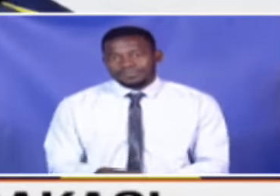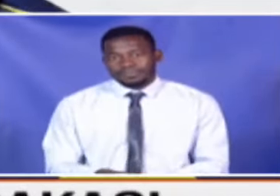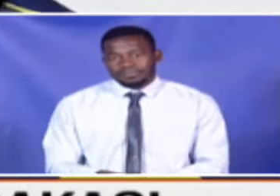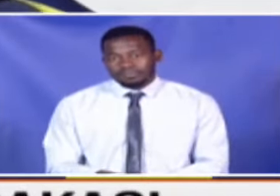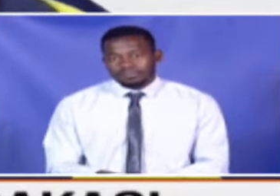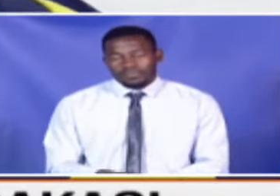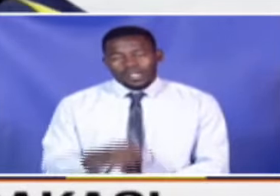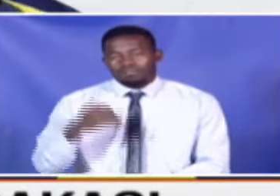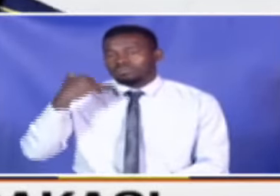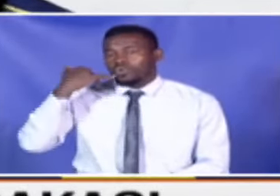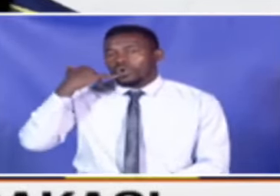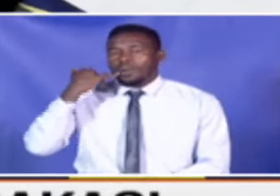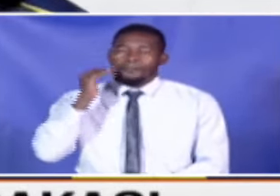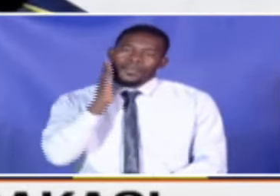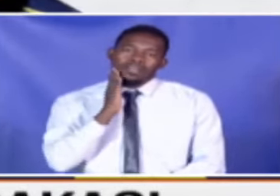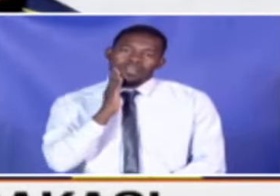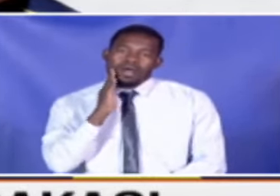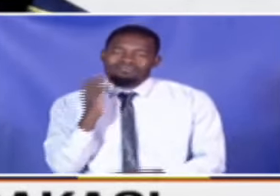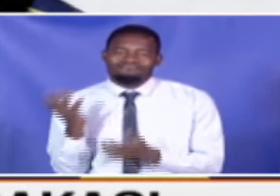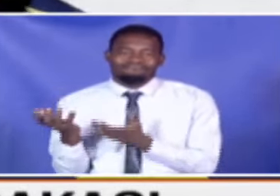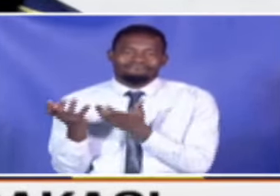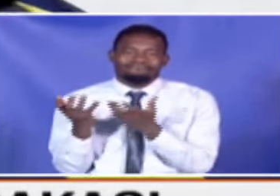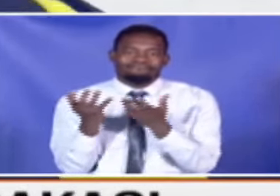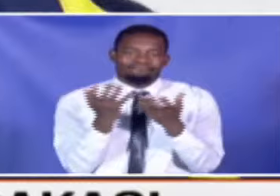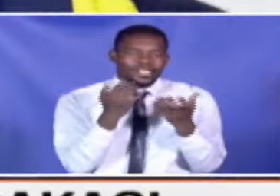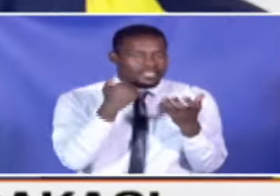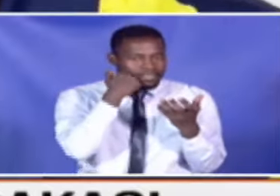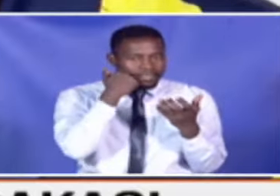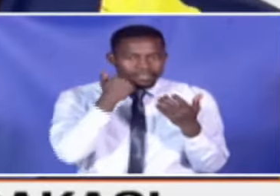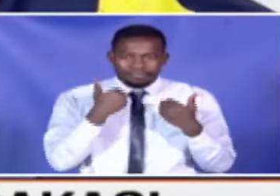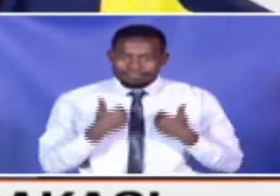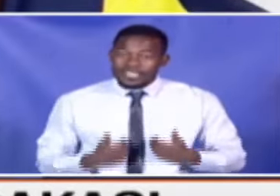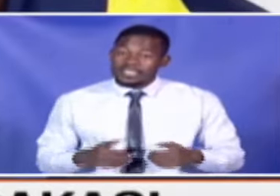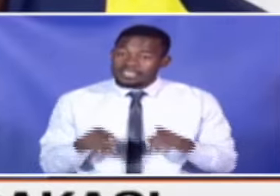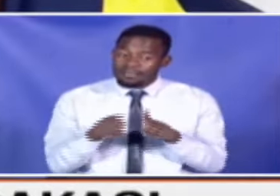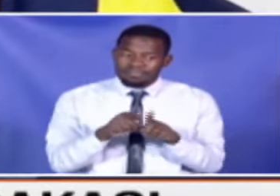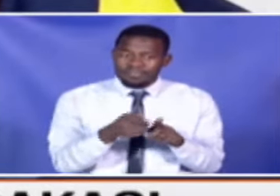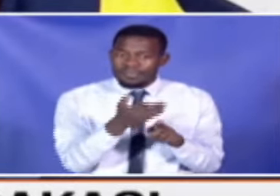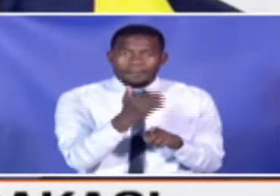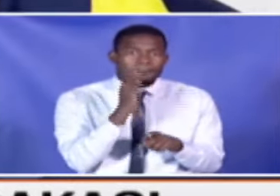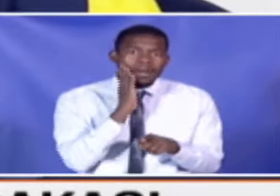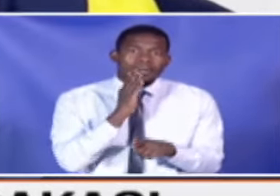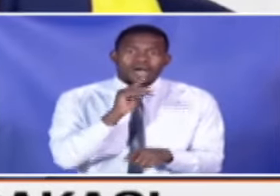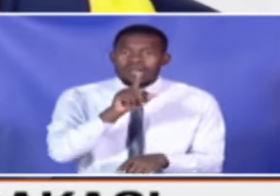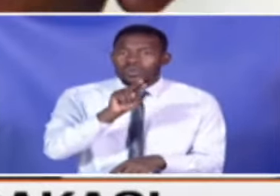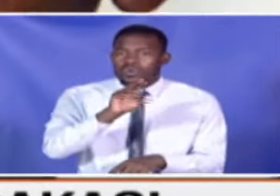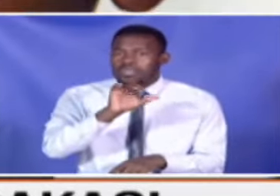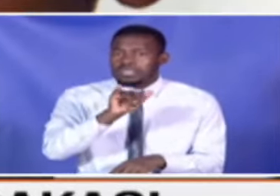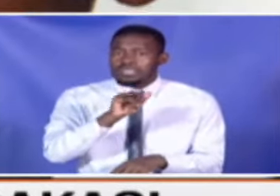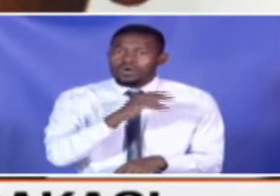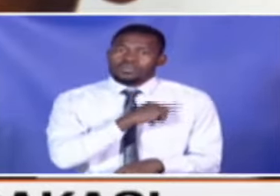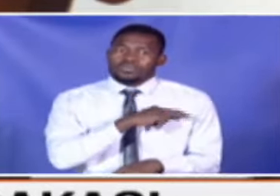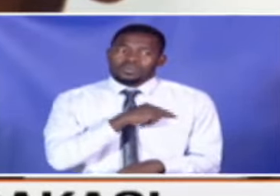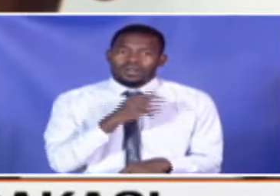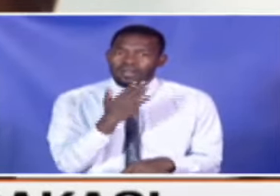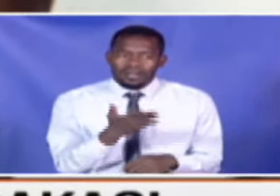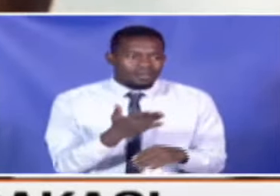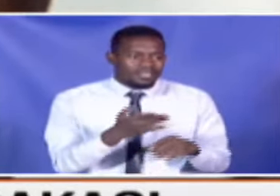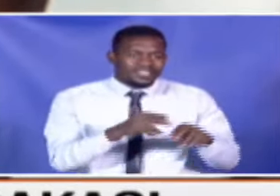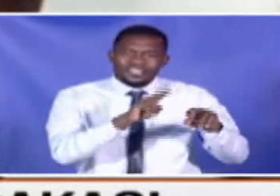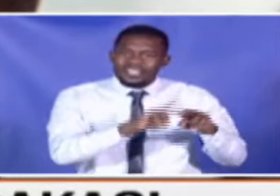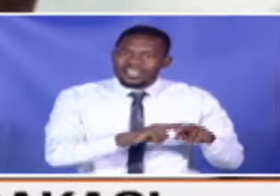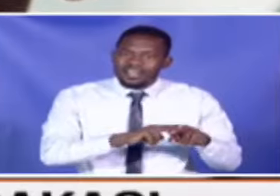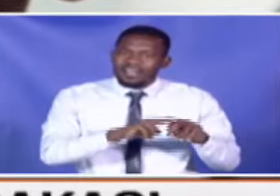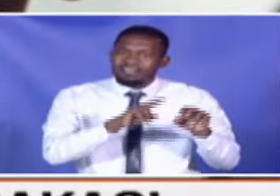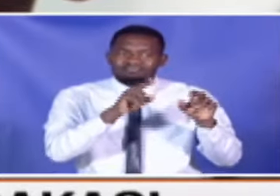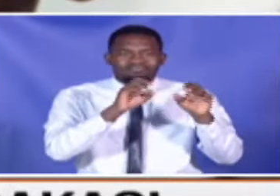Tuliingia mama Lucy, tukabeba mgonjwa wetu, hata pale mama Lucy hakuna hata kiti ya kusema oh, leteni mgonjwa tuweke. So tunangangana, tunalipa